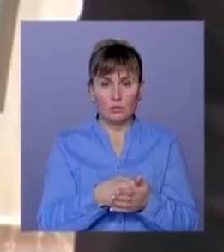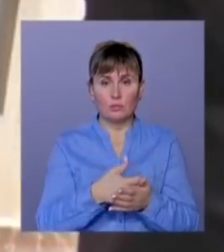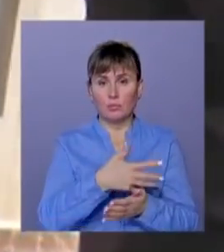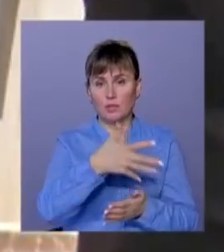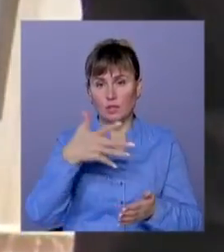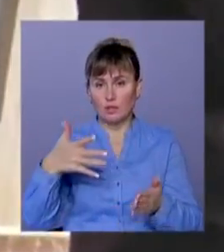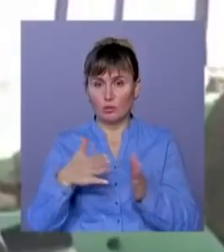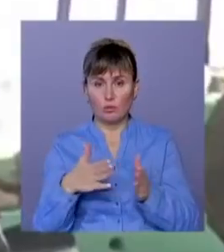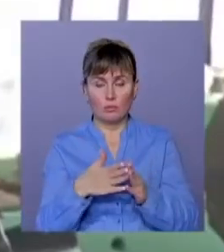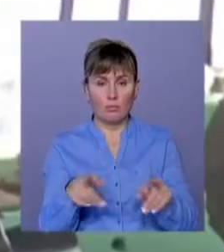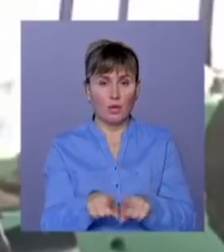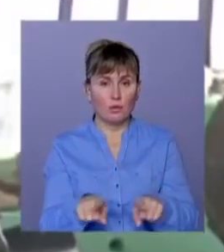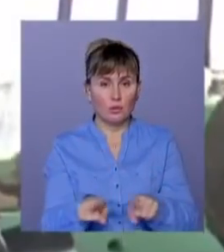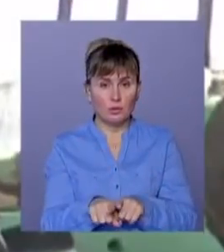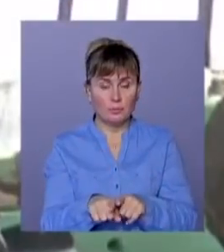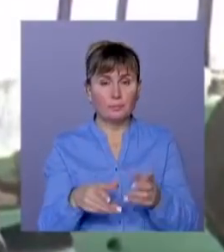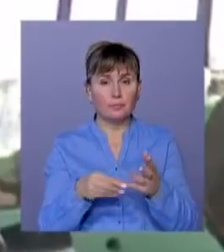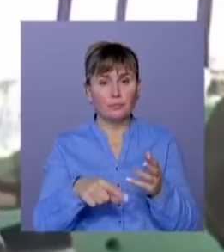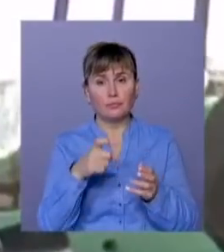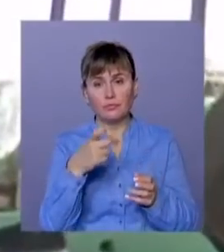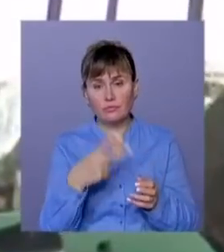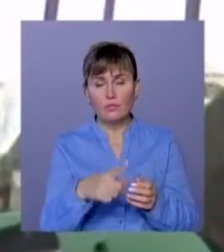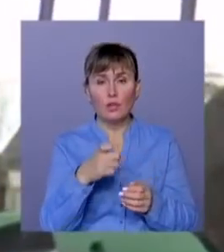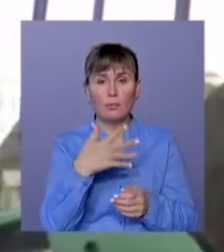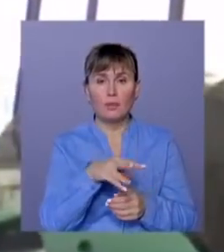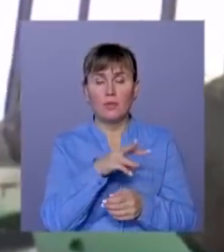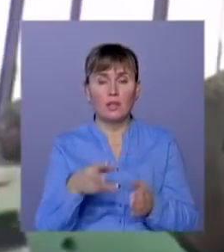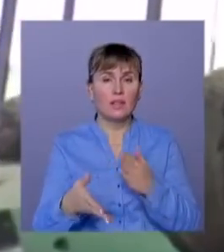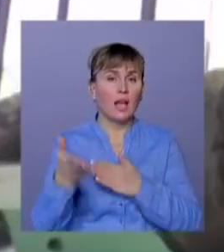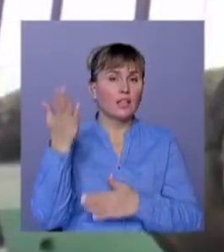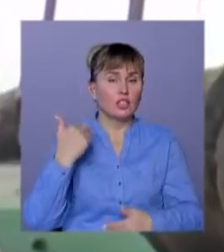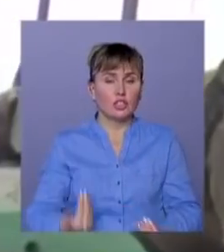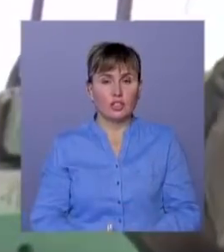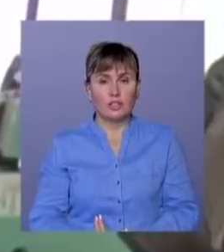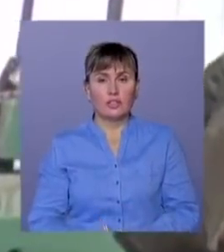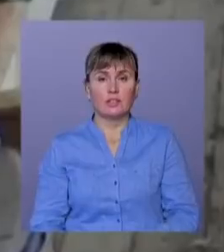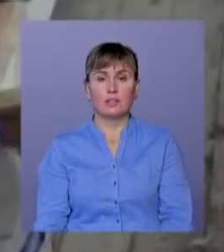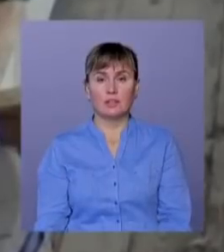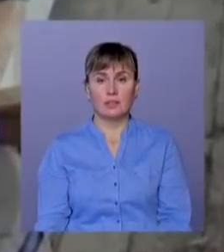дома. Населял он Землю 120-150 миллионов лет назад.